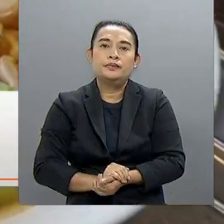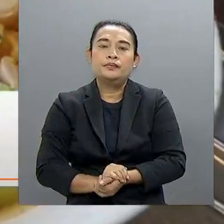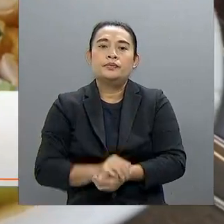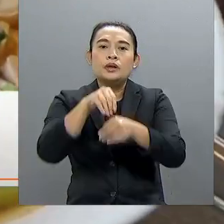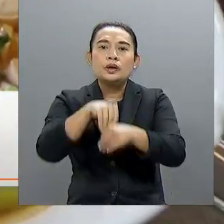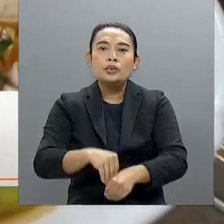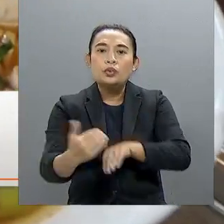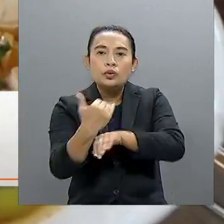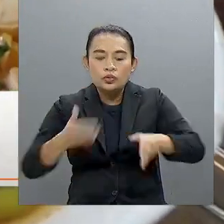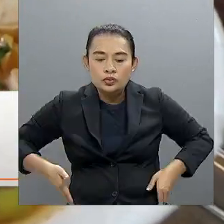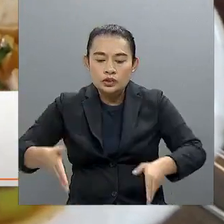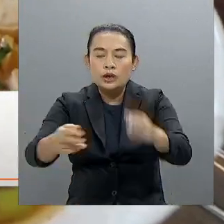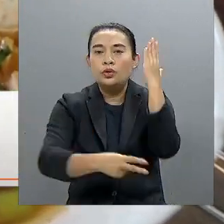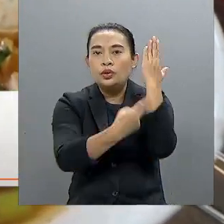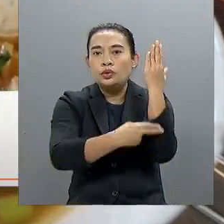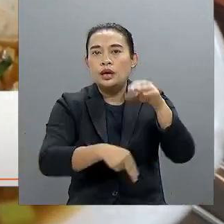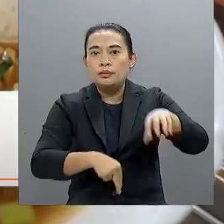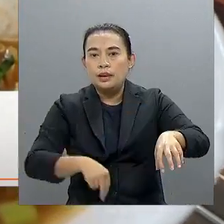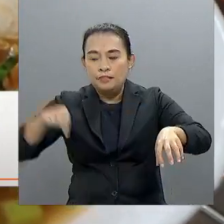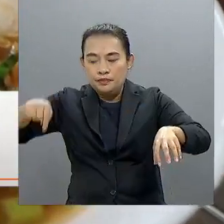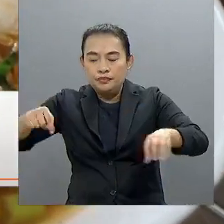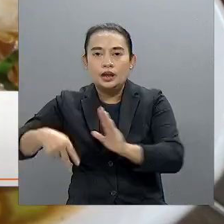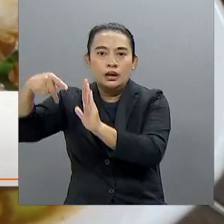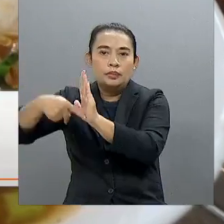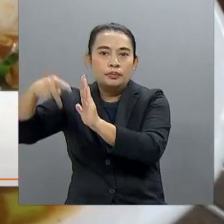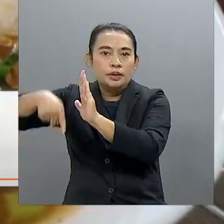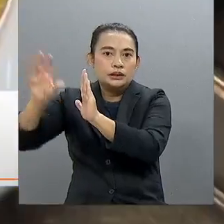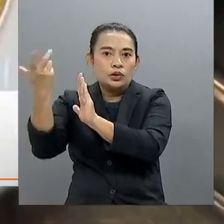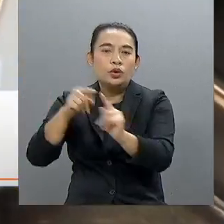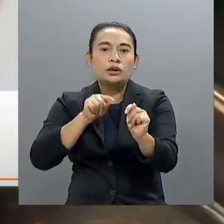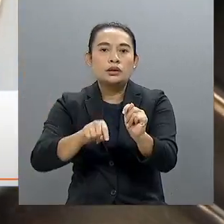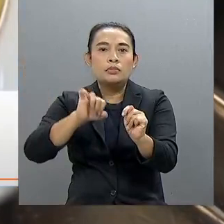พื Professนจัหวดภิศนโรกหรือเบื้อ